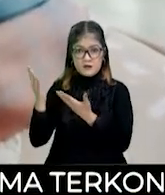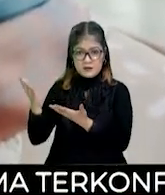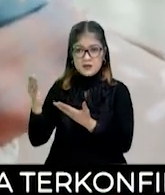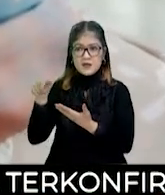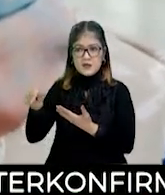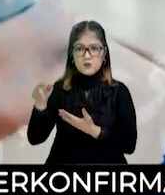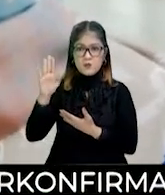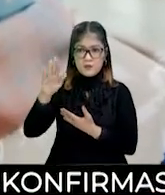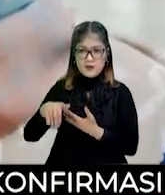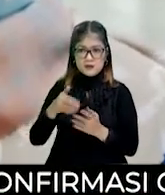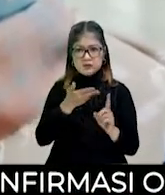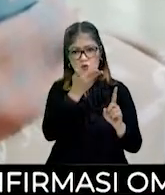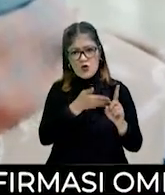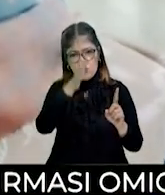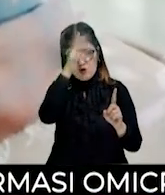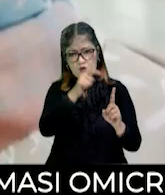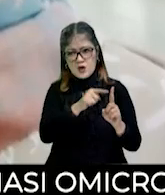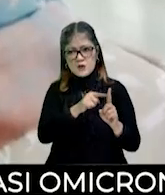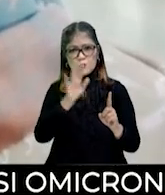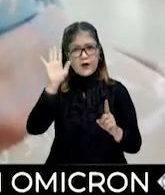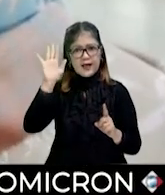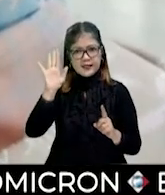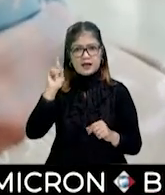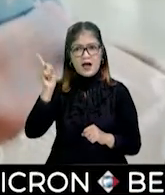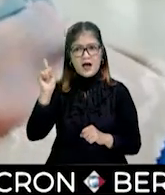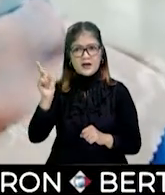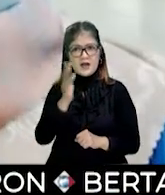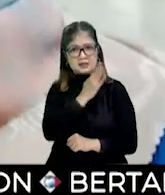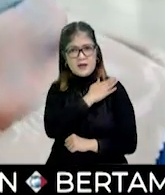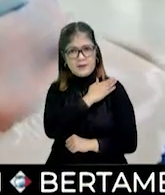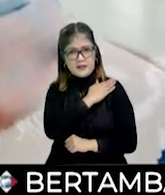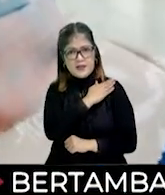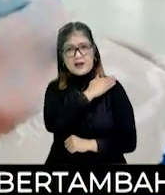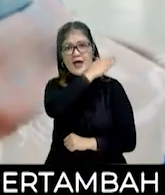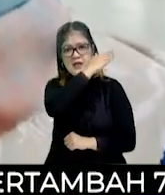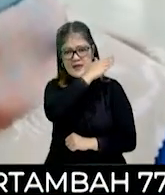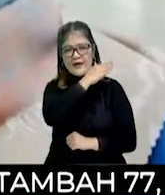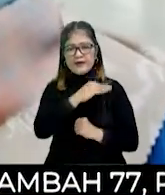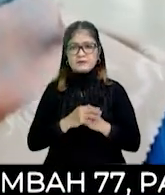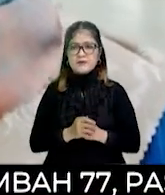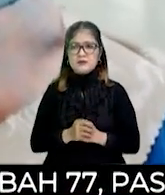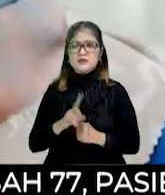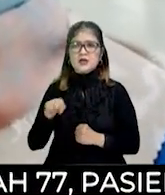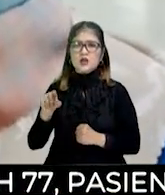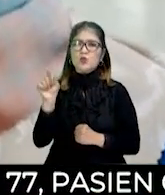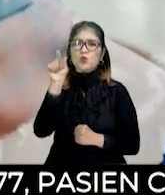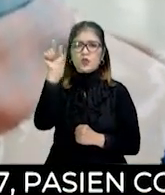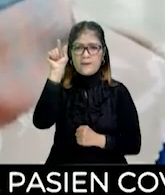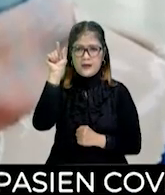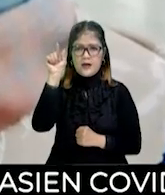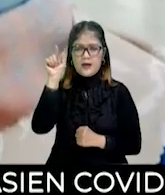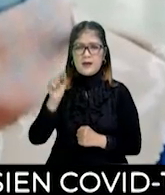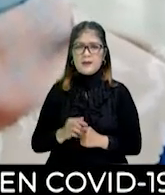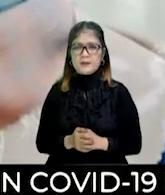kami apabila kemudian kita melakukan kaderisasi untuk kenaikan jabatan dari karyawan. Nah, itu salah satu poin. Dan